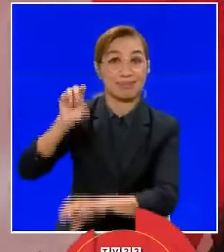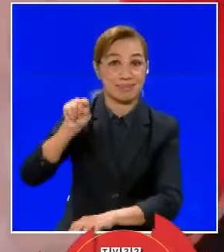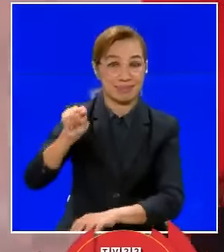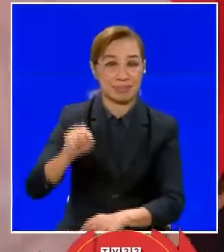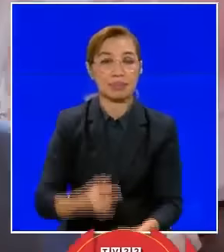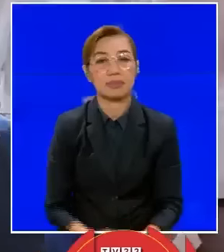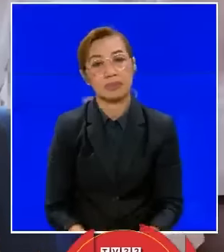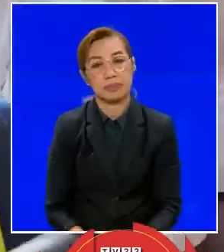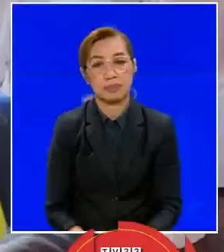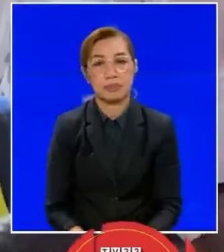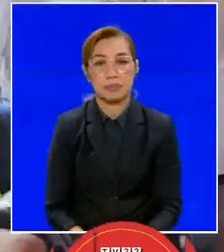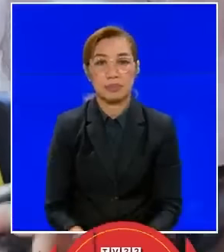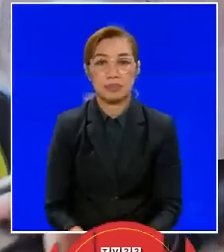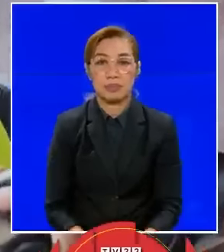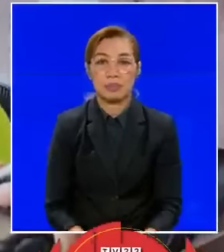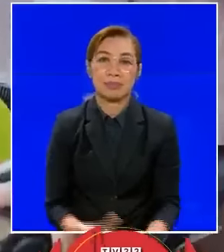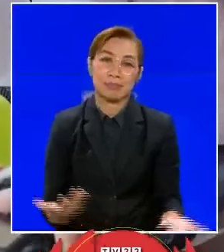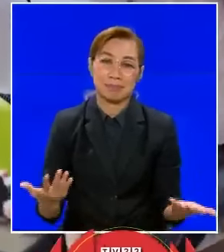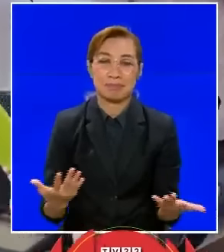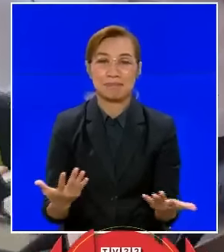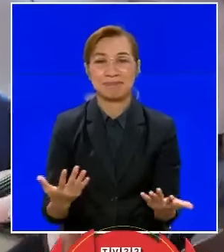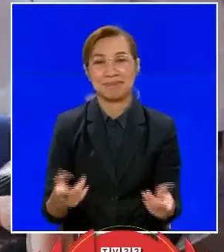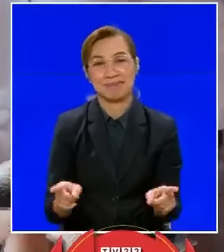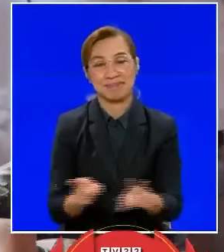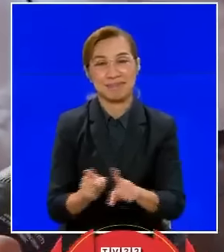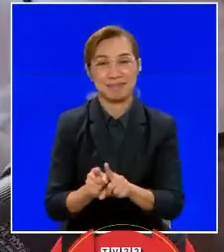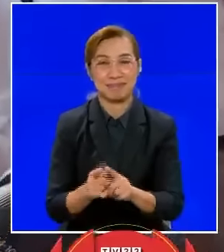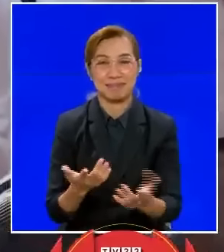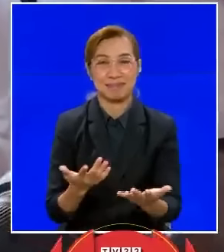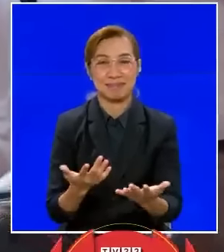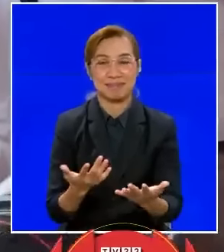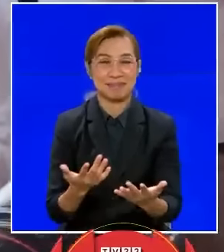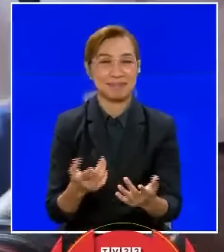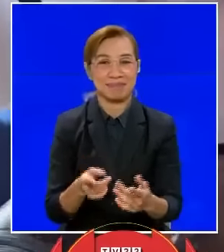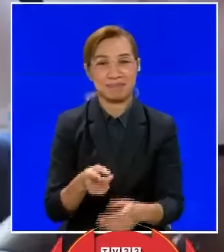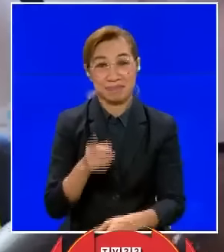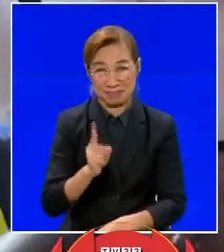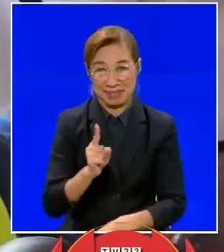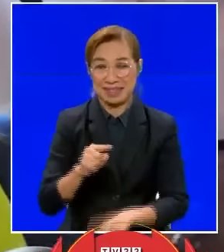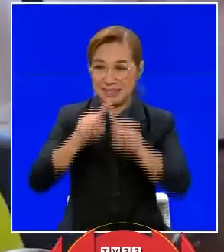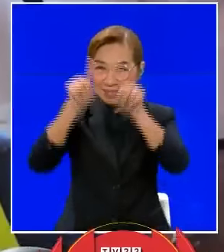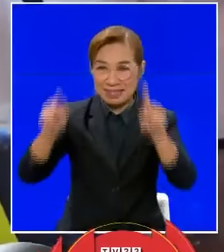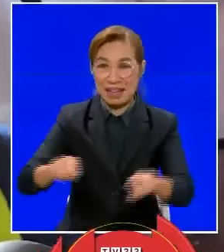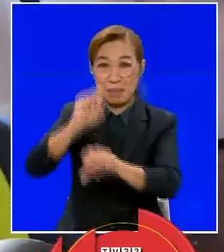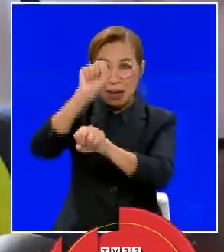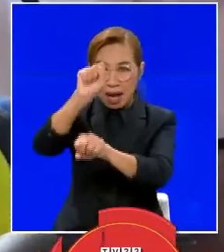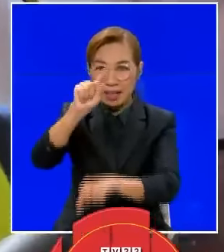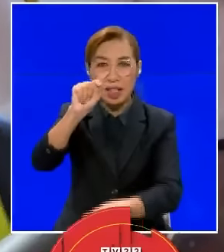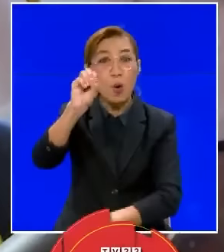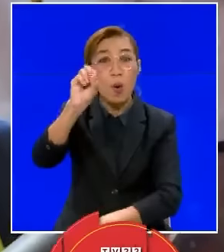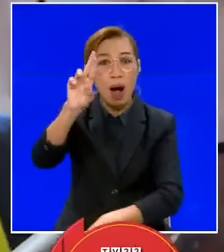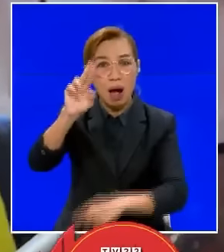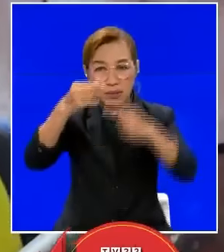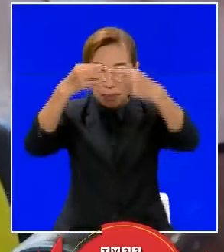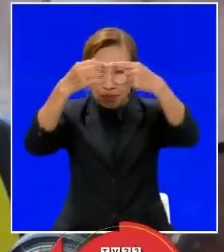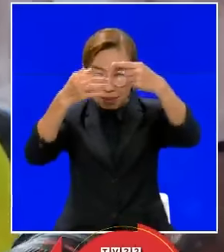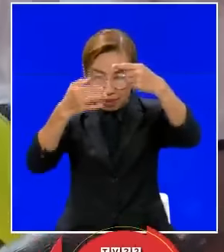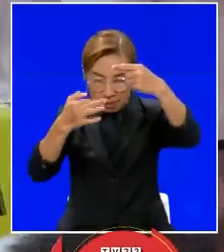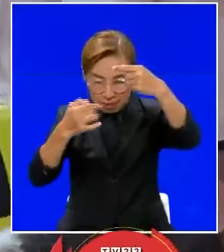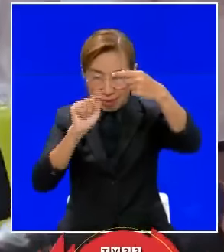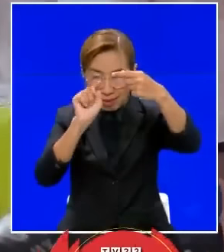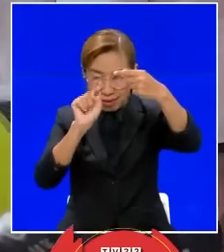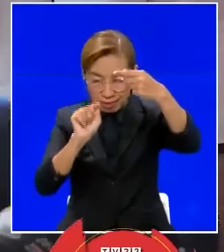32,000ก็เนี่ยพอจริงๆเทอมันมันมันมีหลายข้ออ่ะนะอ่าอันนี้เ 4.2